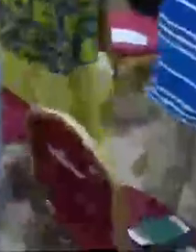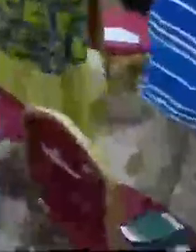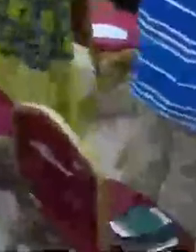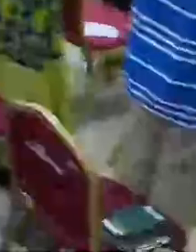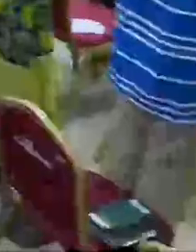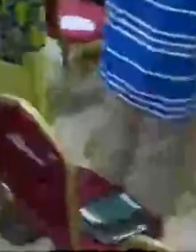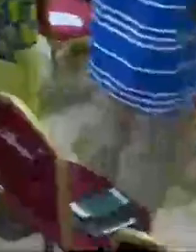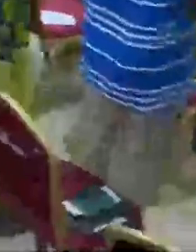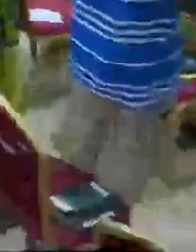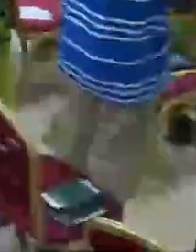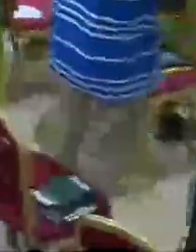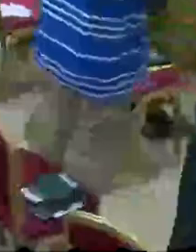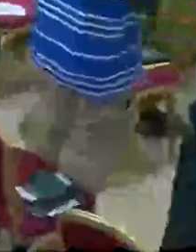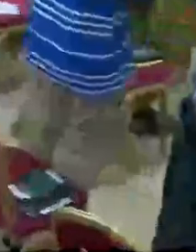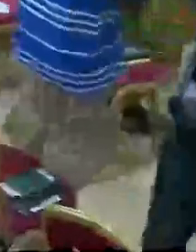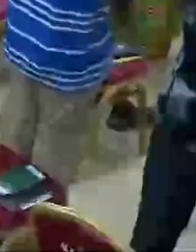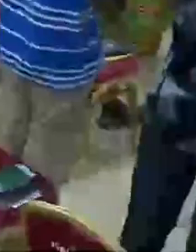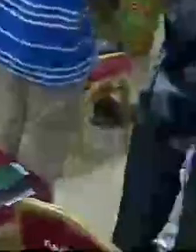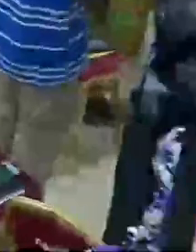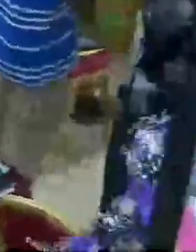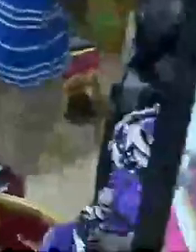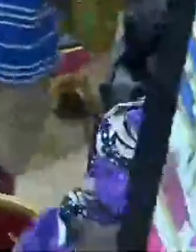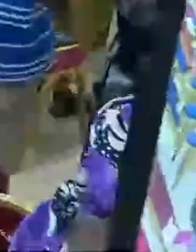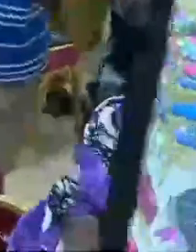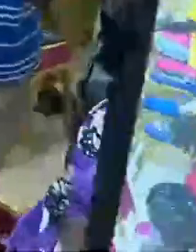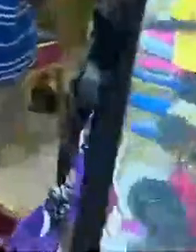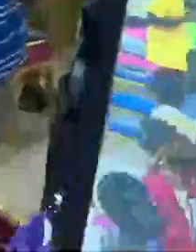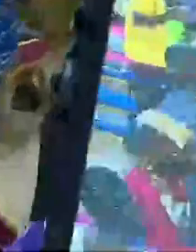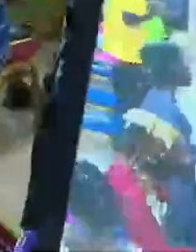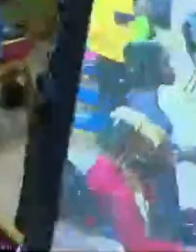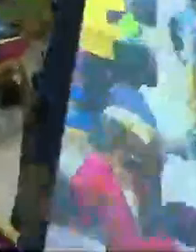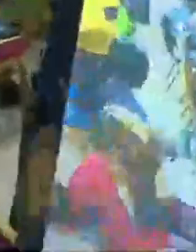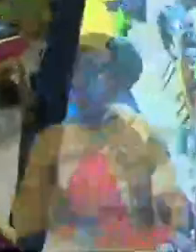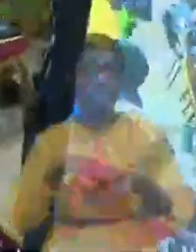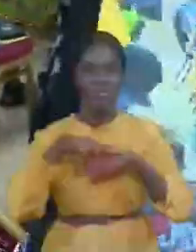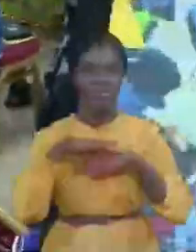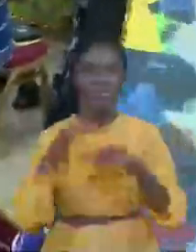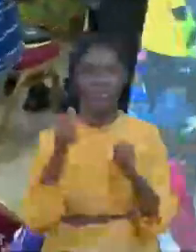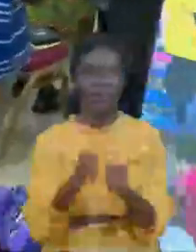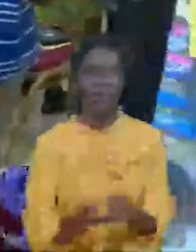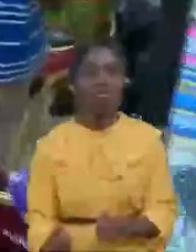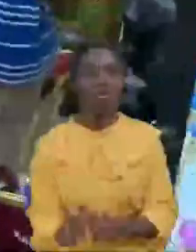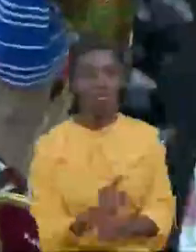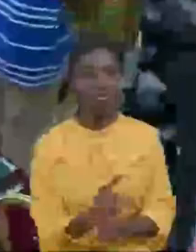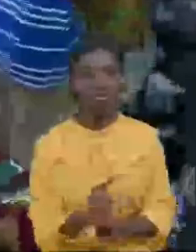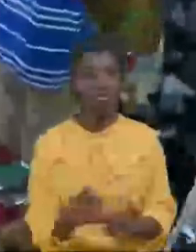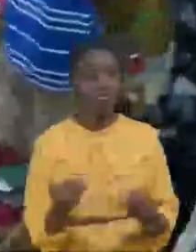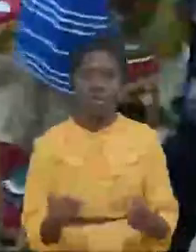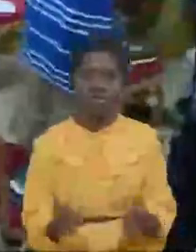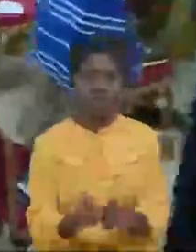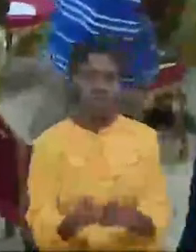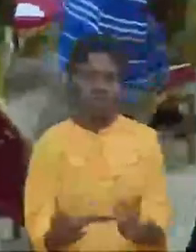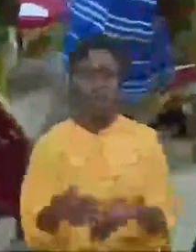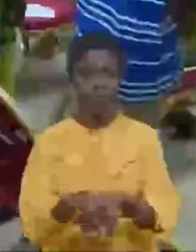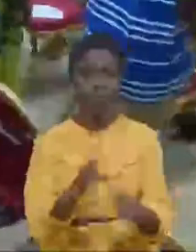soirée spéciale pour vous. Et le Seigneur satisfera chacun de nous ce soir